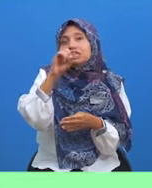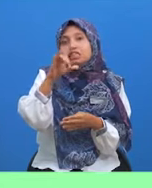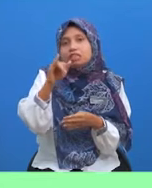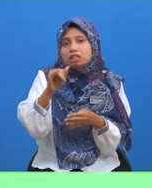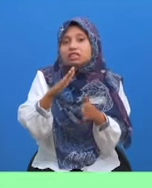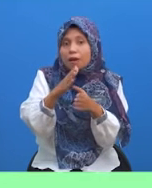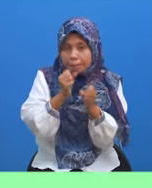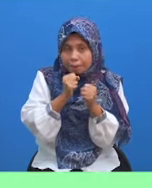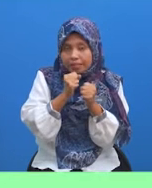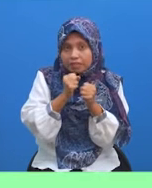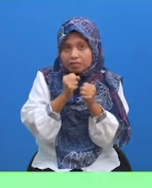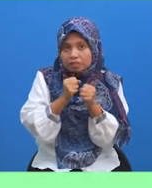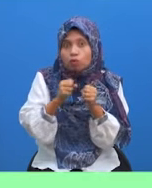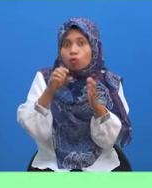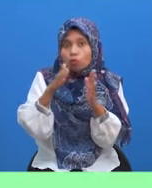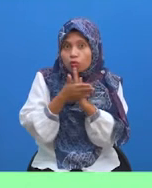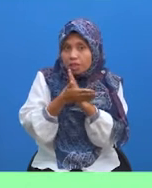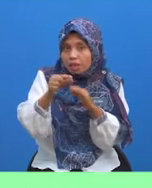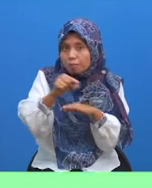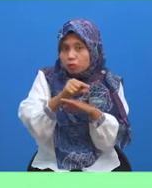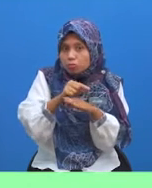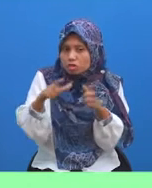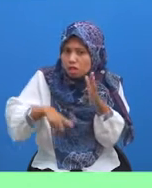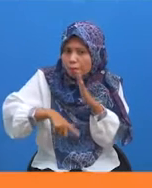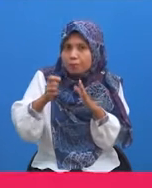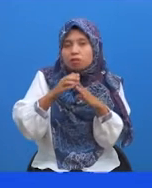lebih besar daripada pengeluaran